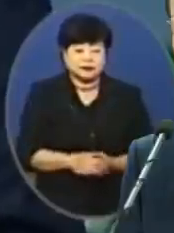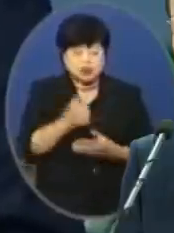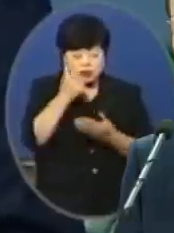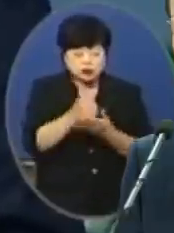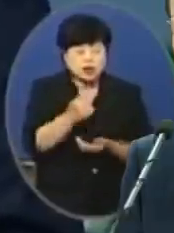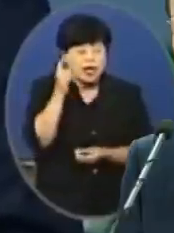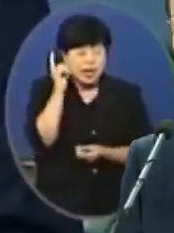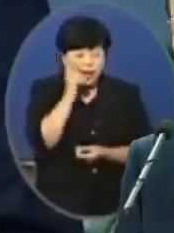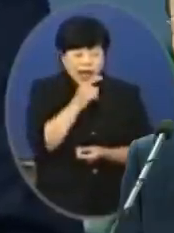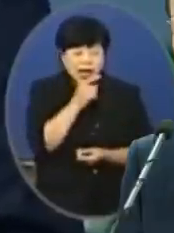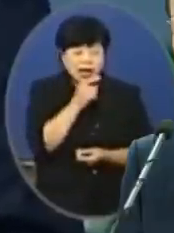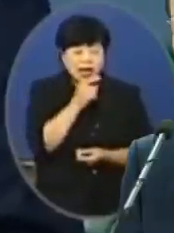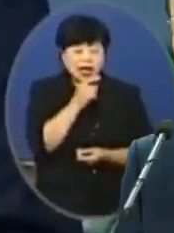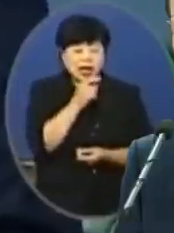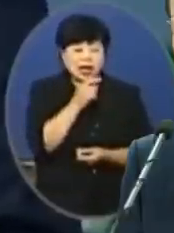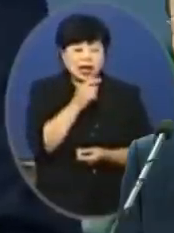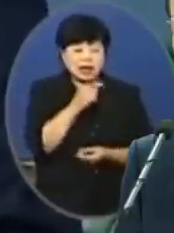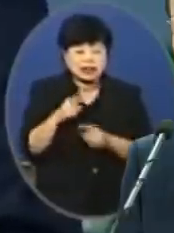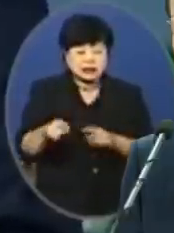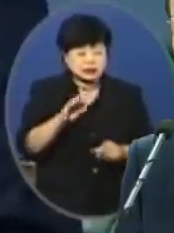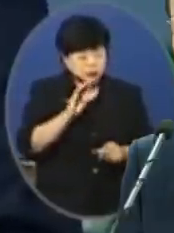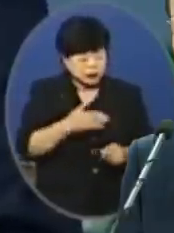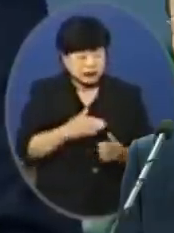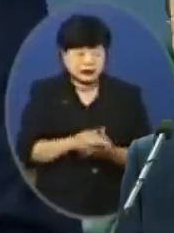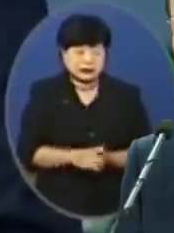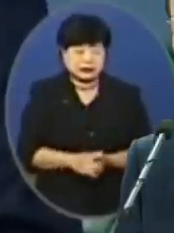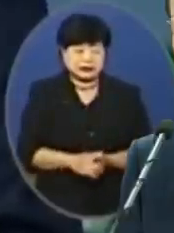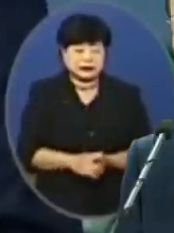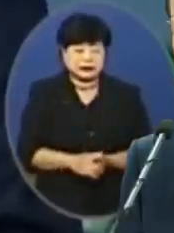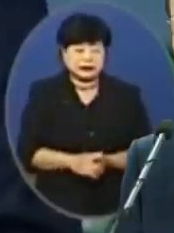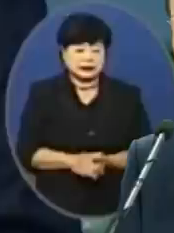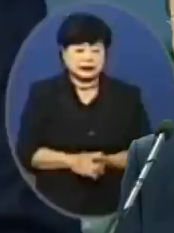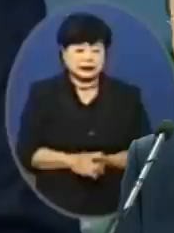죄악을 못 다스렸었습니다.